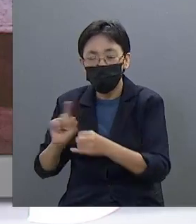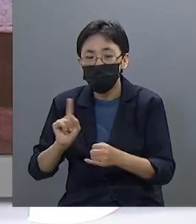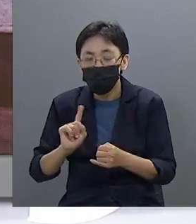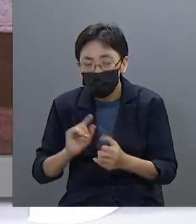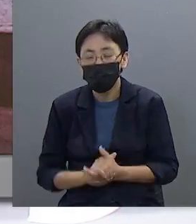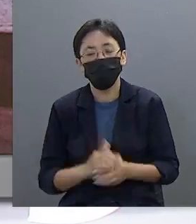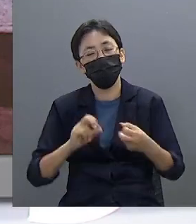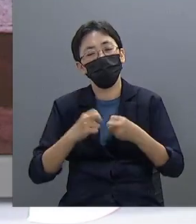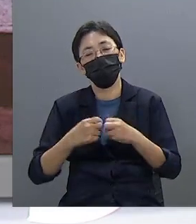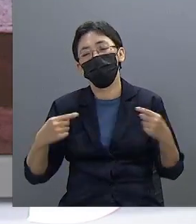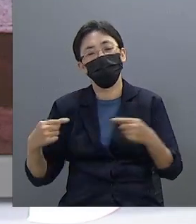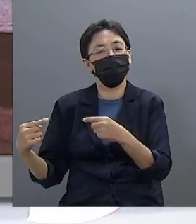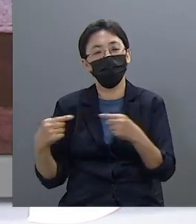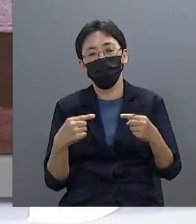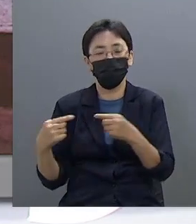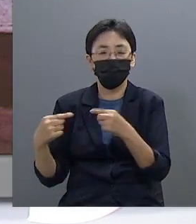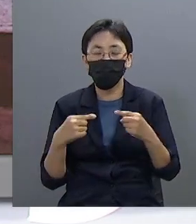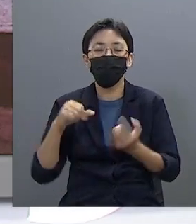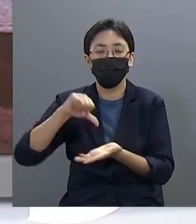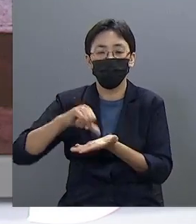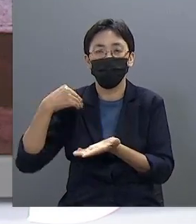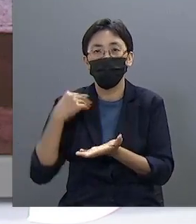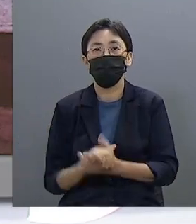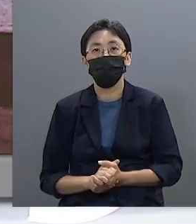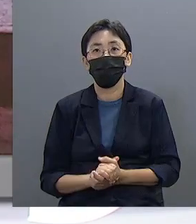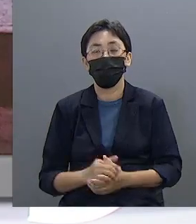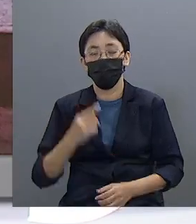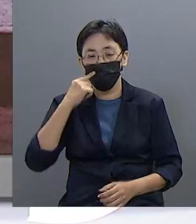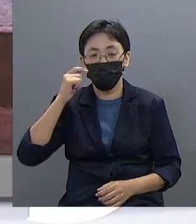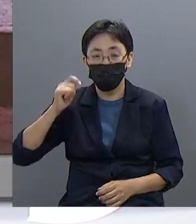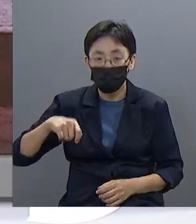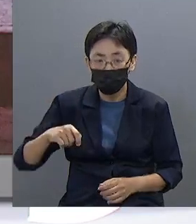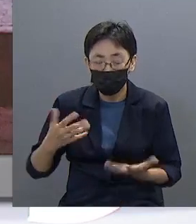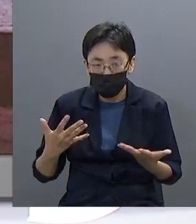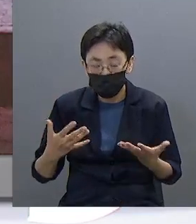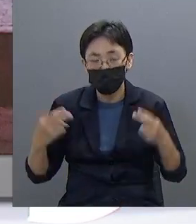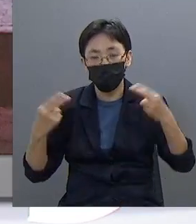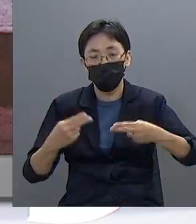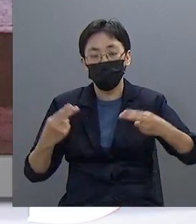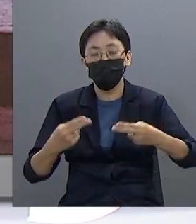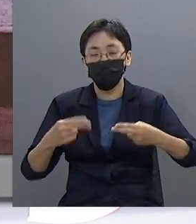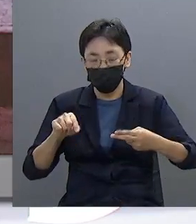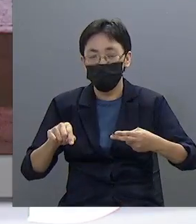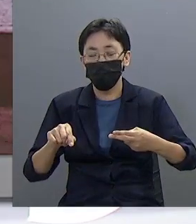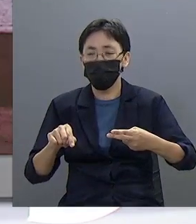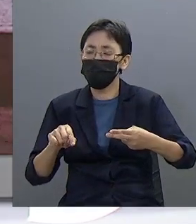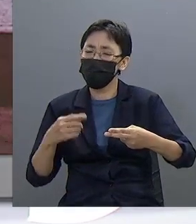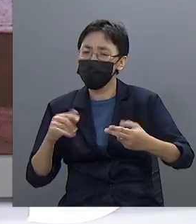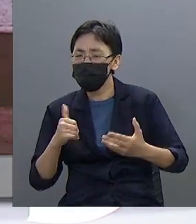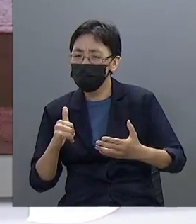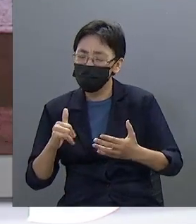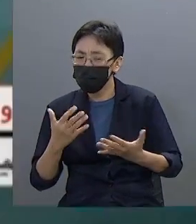อิหร่านทั้งสิ้นนะคะขณะที่ยูเครนจะกลายเป็นพื้นที่สู้รบจุดล่าสุดของโดนอิหร่านหรือเปล่าต้องจับตาดูกัน